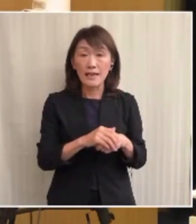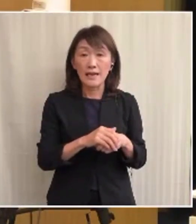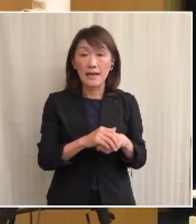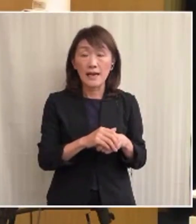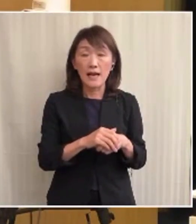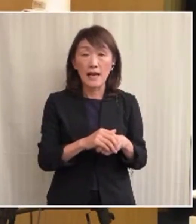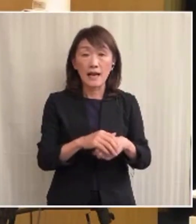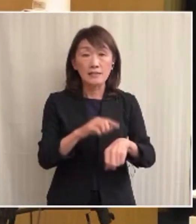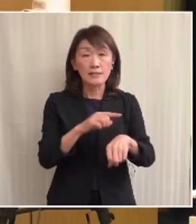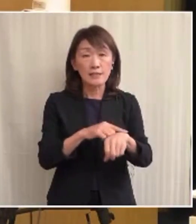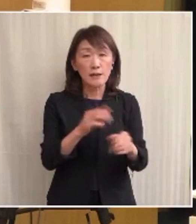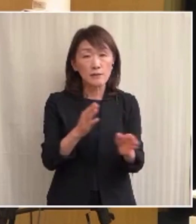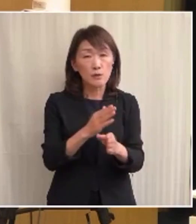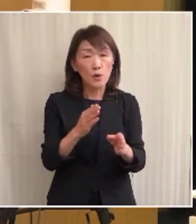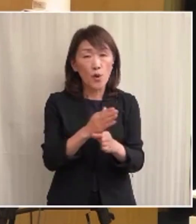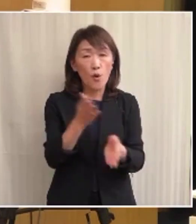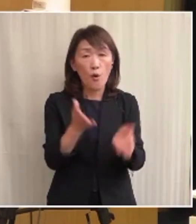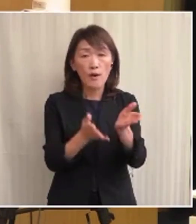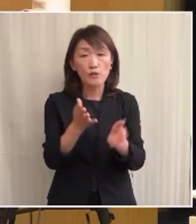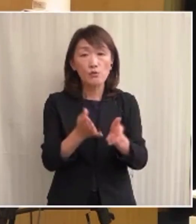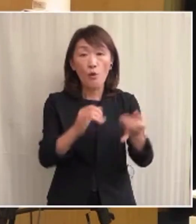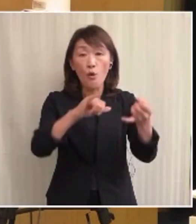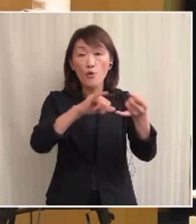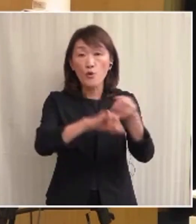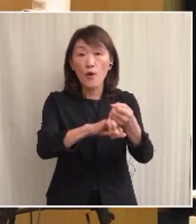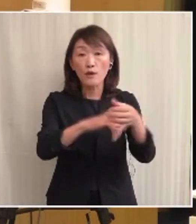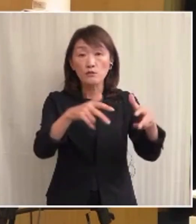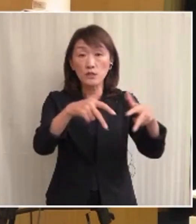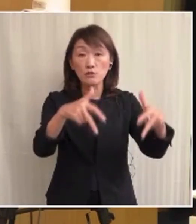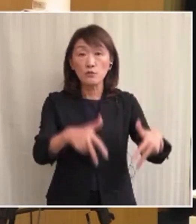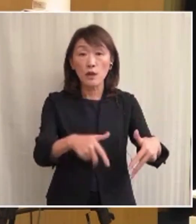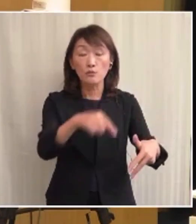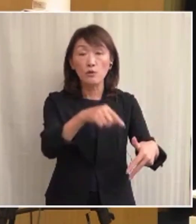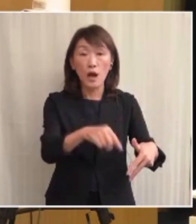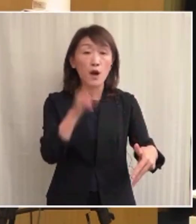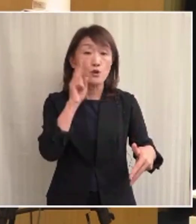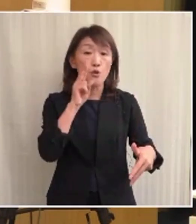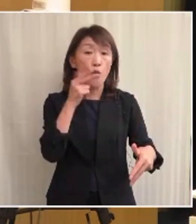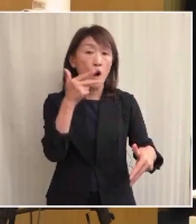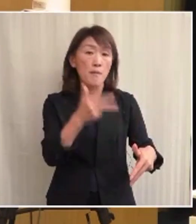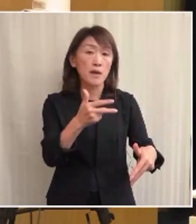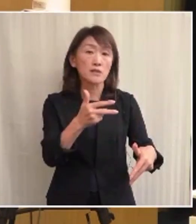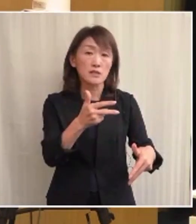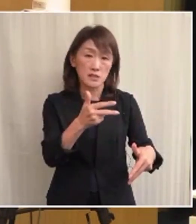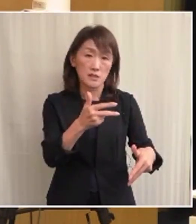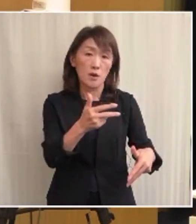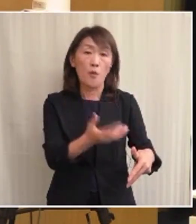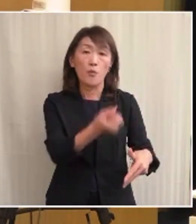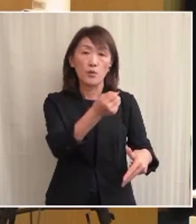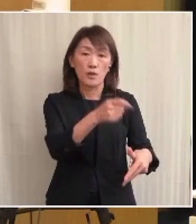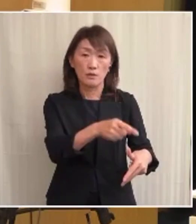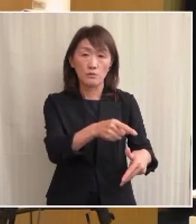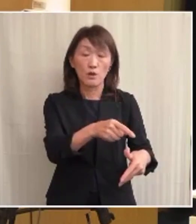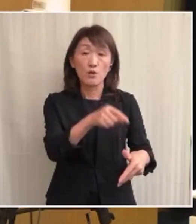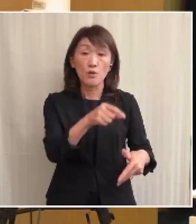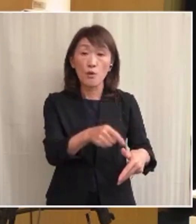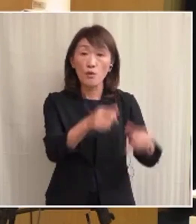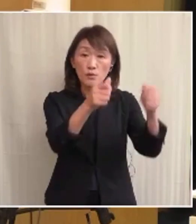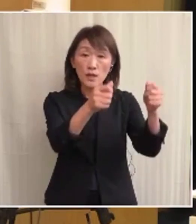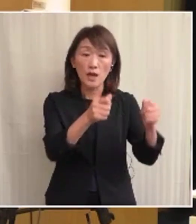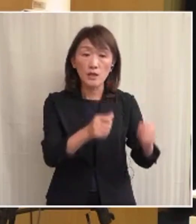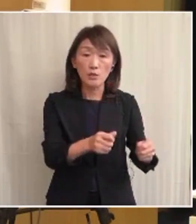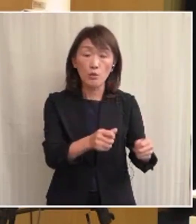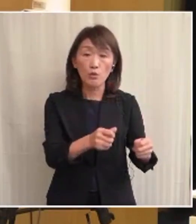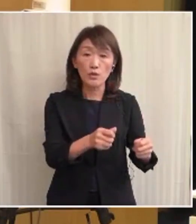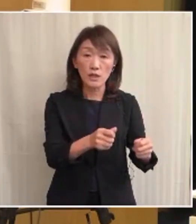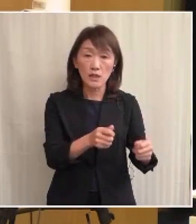保育を利用する場合 の予約システムというものを横浜市の方で独自に開発をしておりまして、でそちらのサイトにアクセスをし